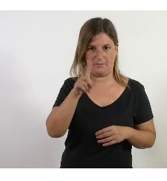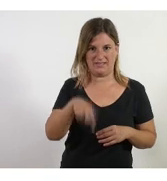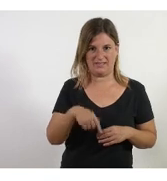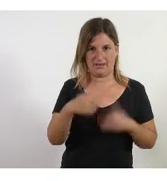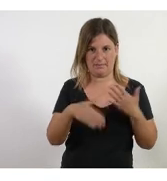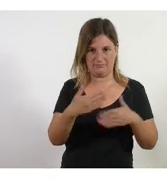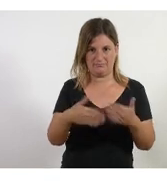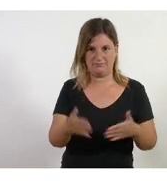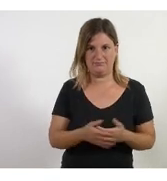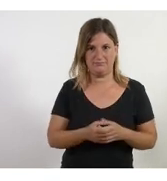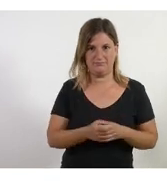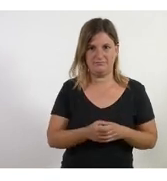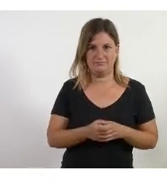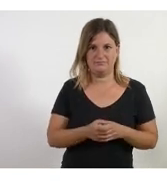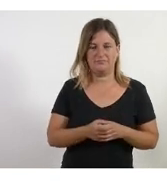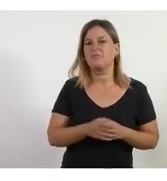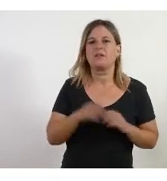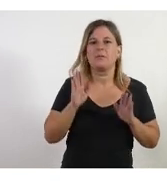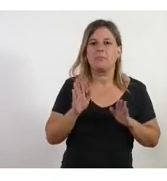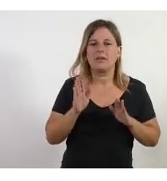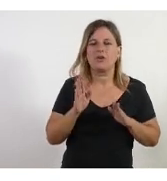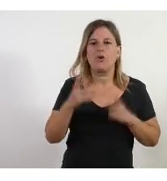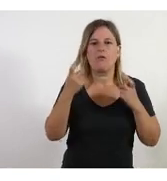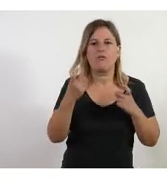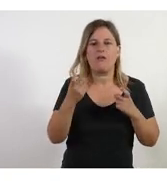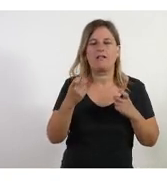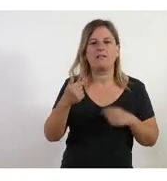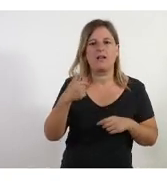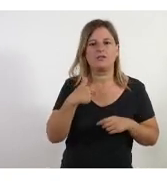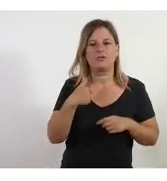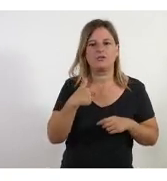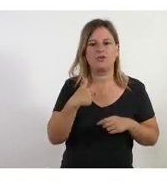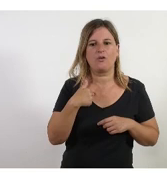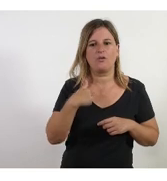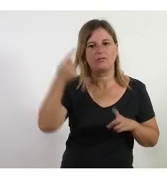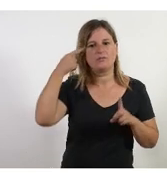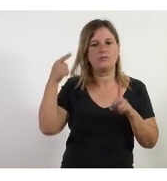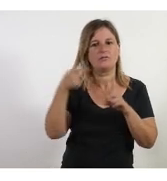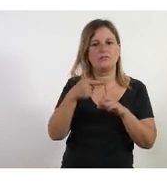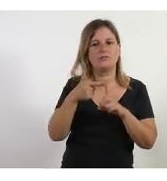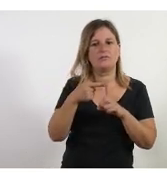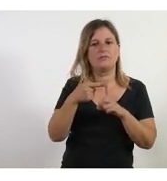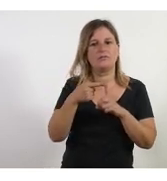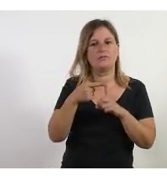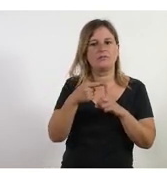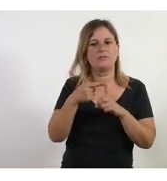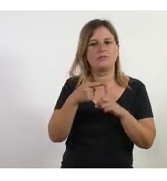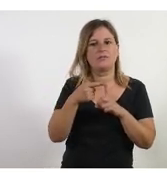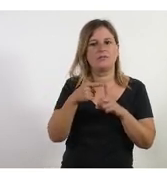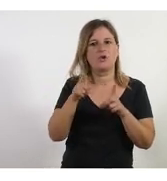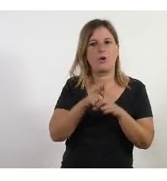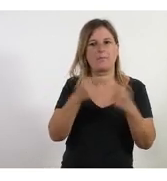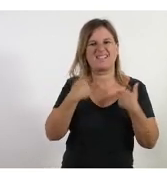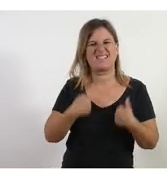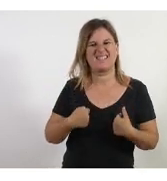que tu vulguis inventar-te. Però això serveix per fer precisament això, Marta, per col·locar-te en el lloc del